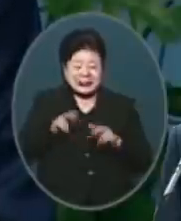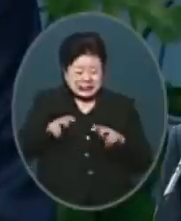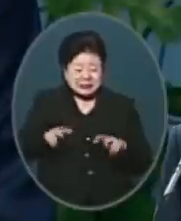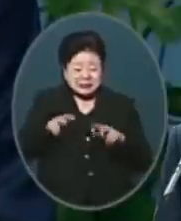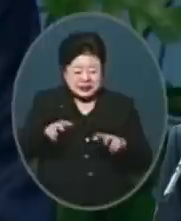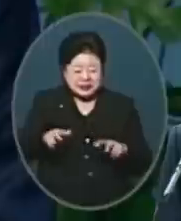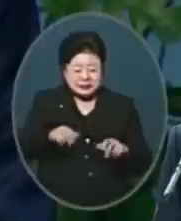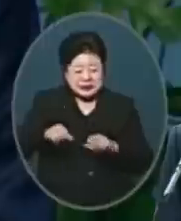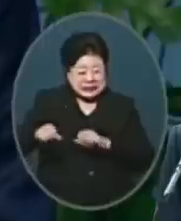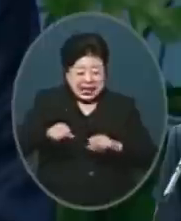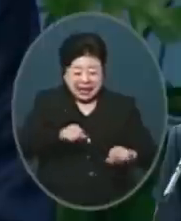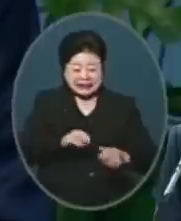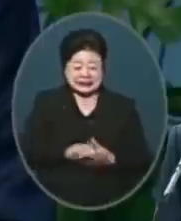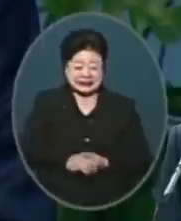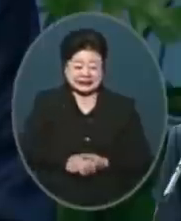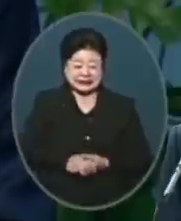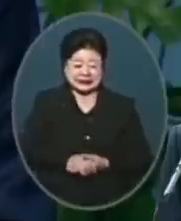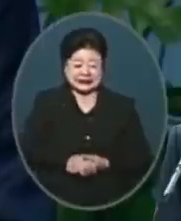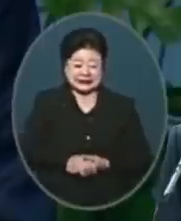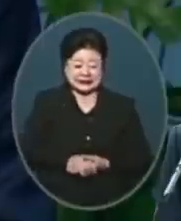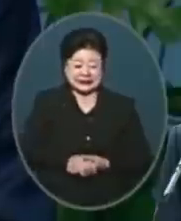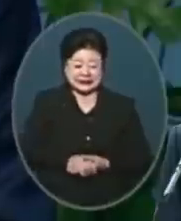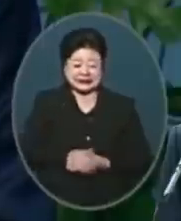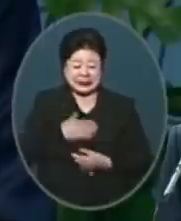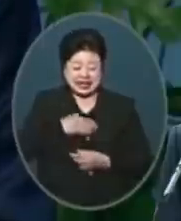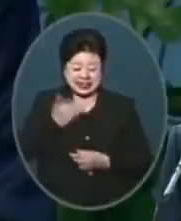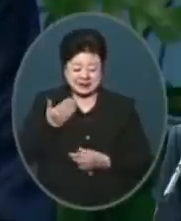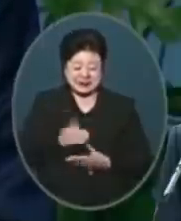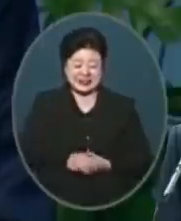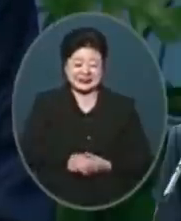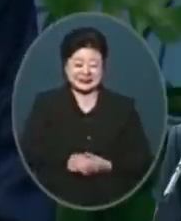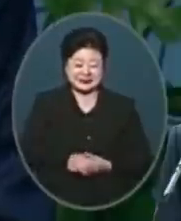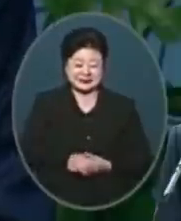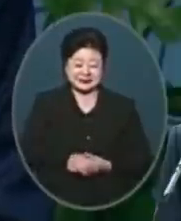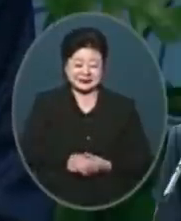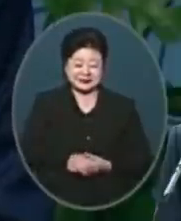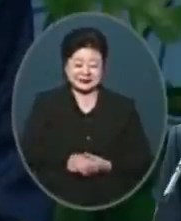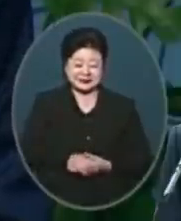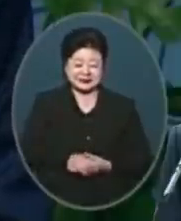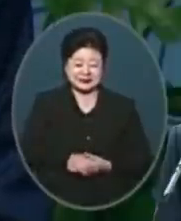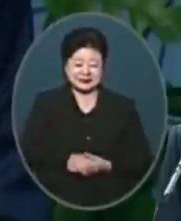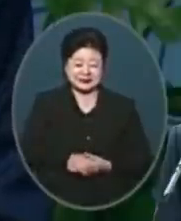현재 진행형으로 알아야 되는 것입니다.